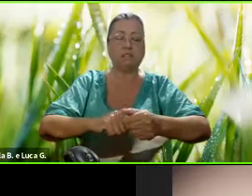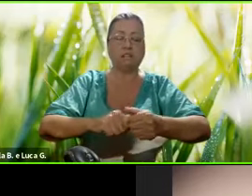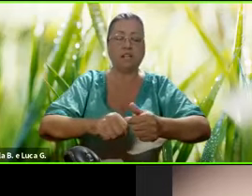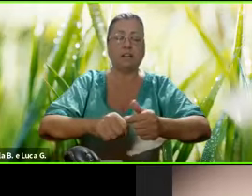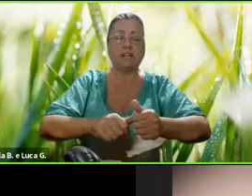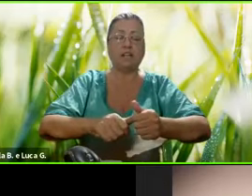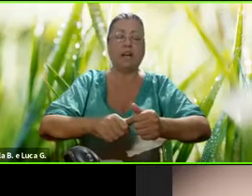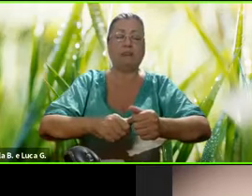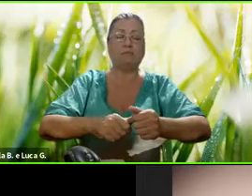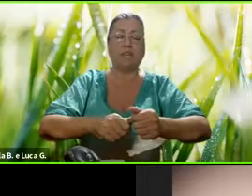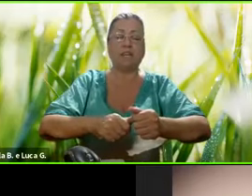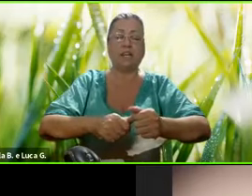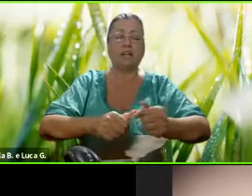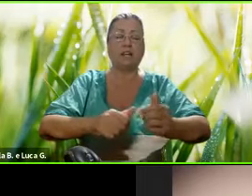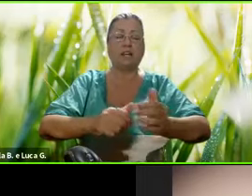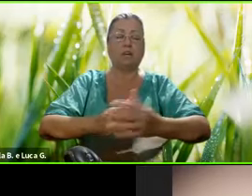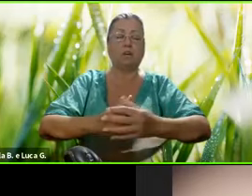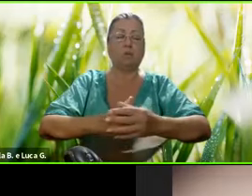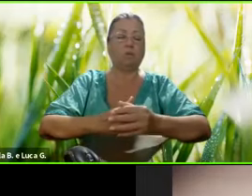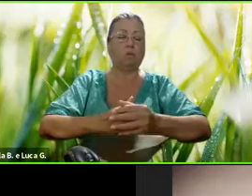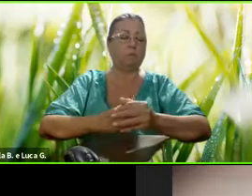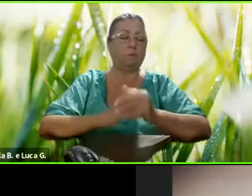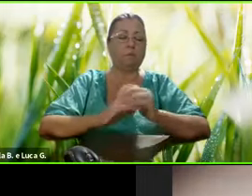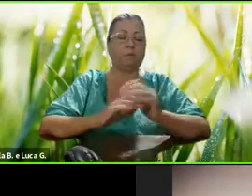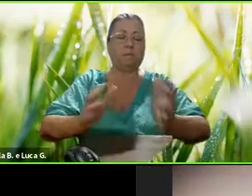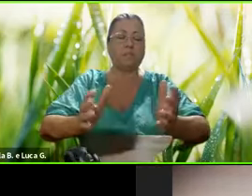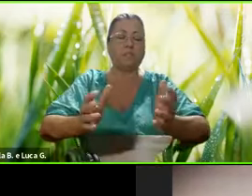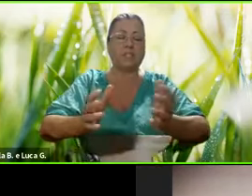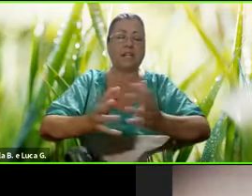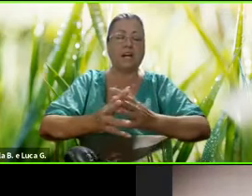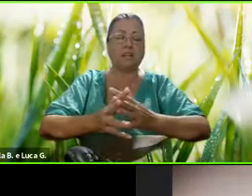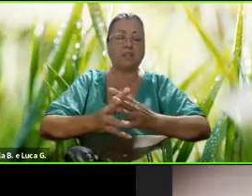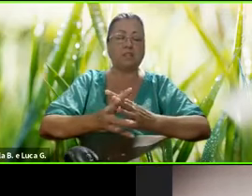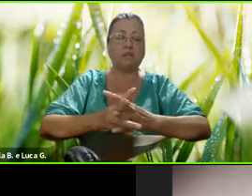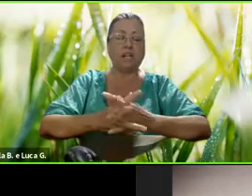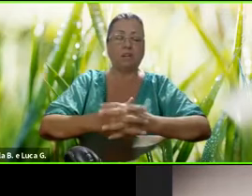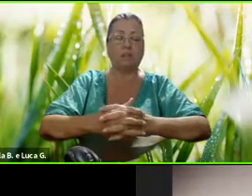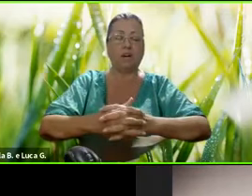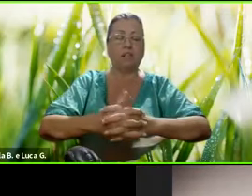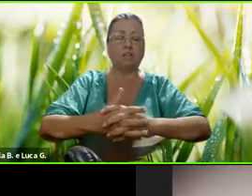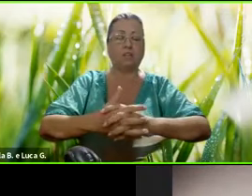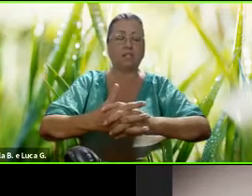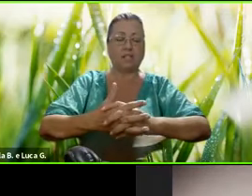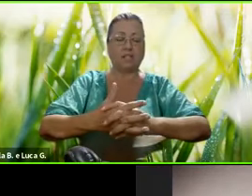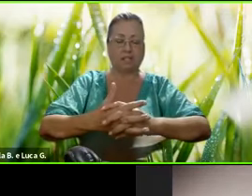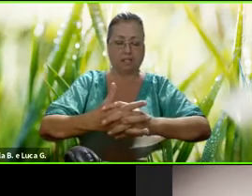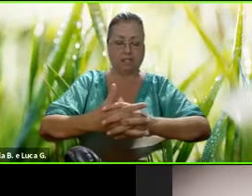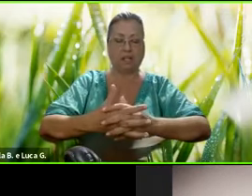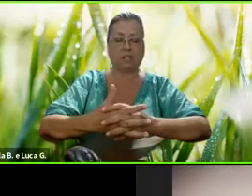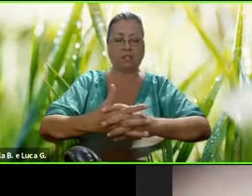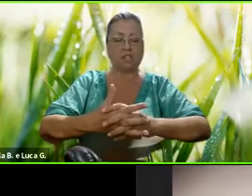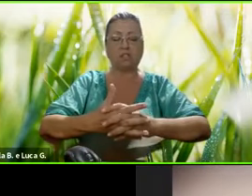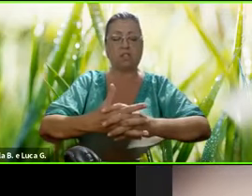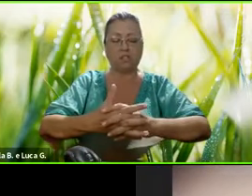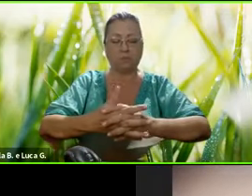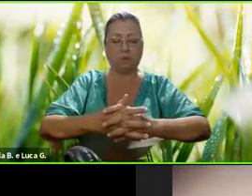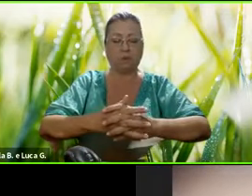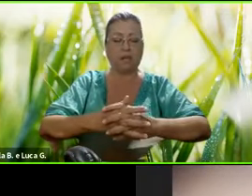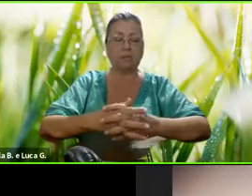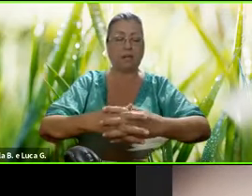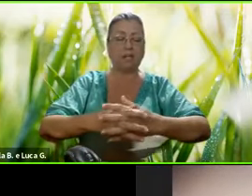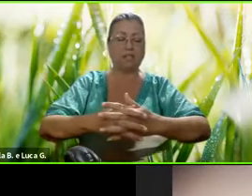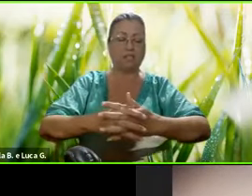possano servire affinché possa dare sollievo ai